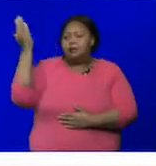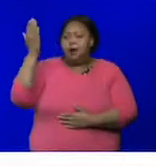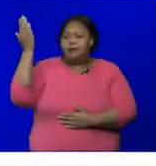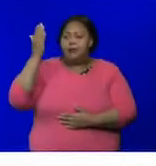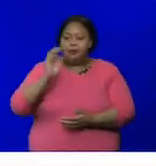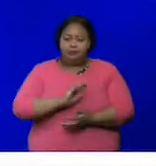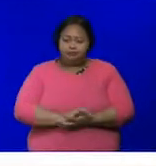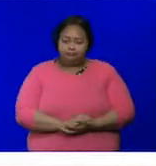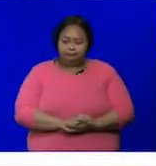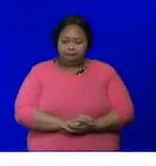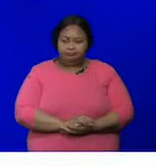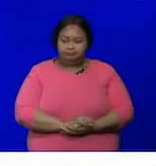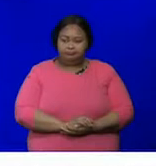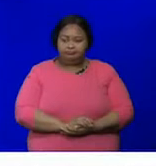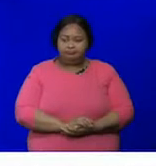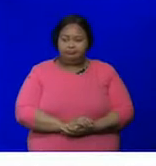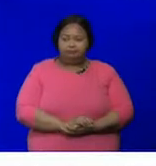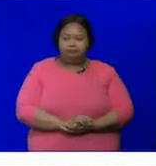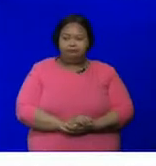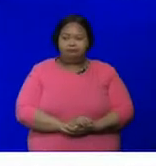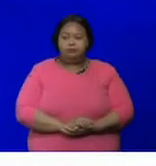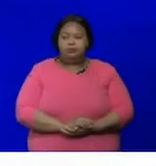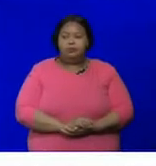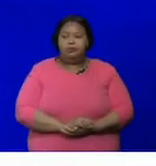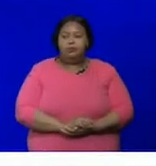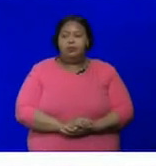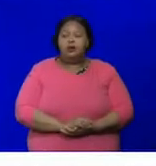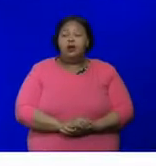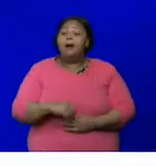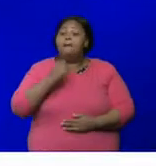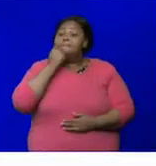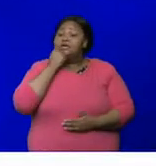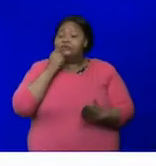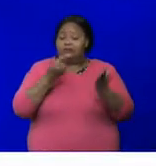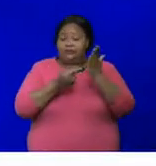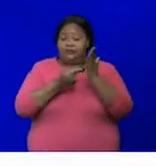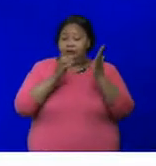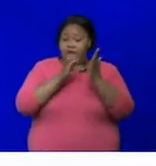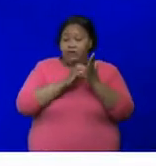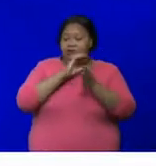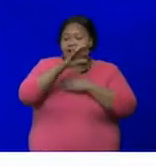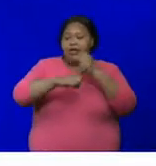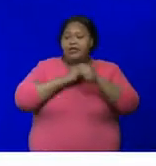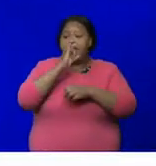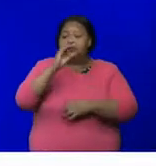mnyaka. Lokwethula kwembiko yokusebenza kwamasipala kamanzini weminyaka wa